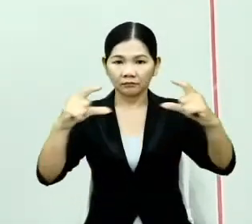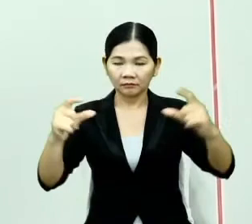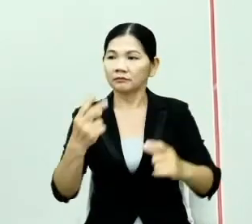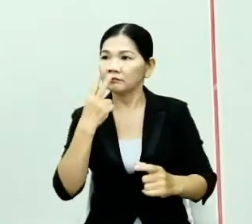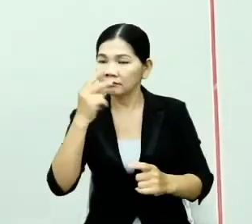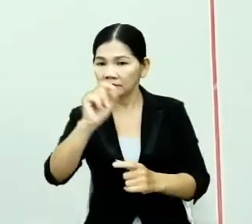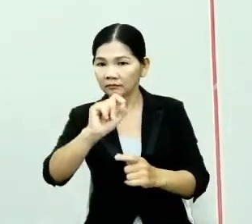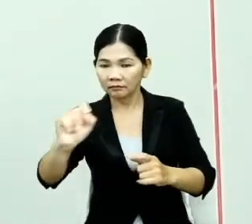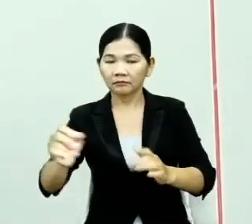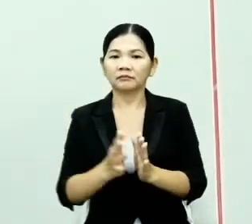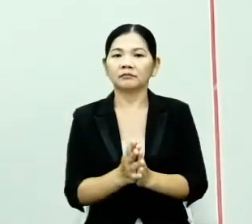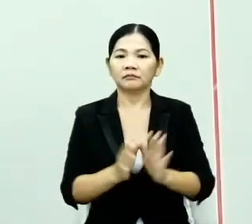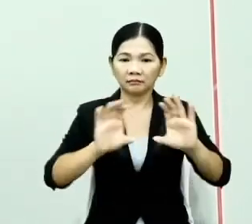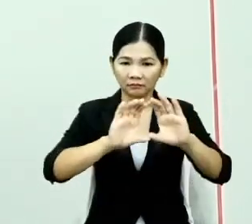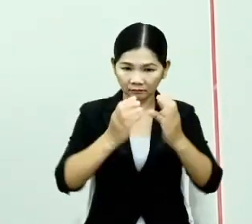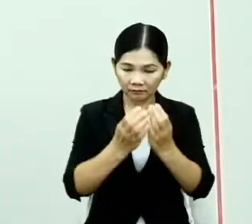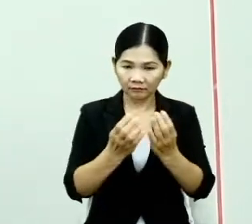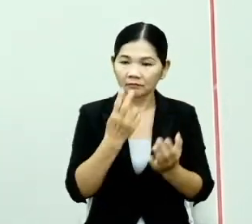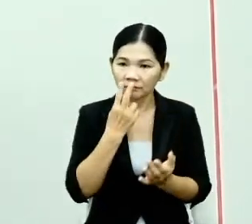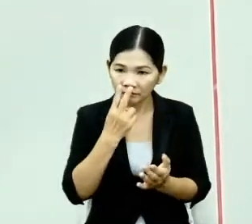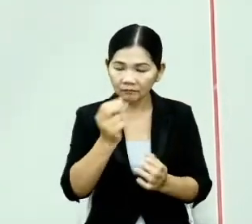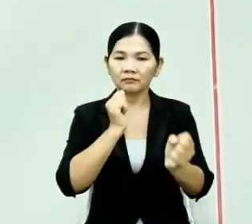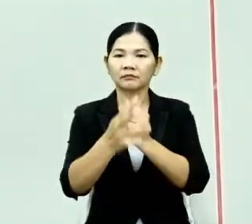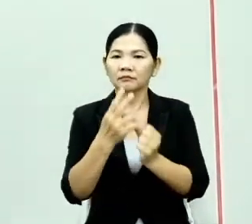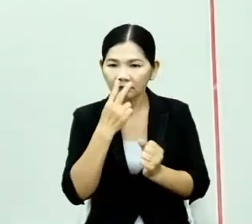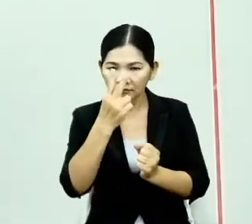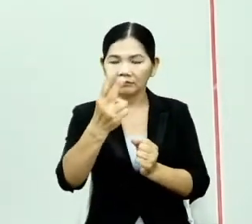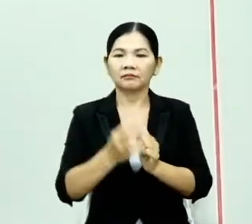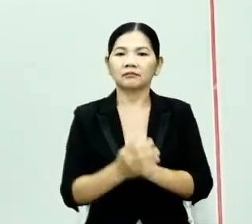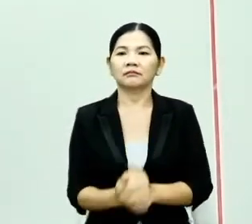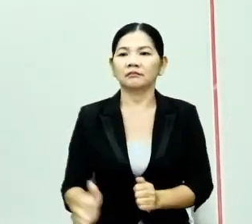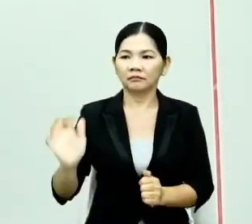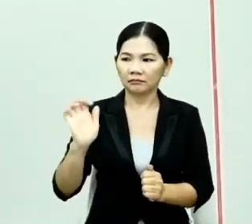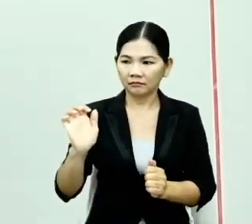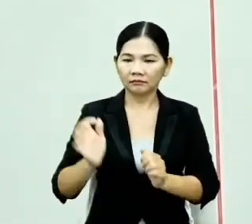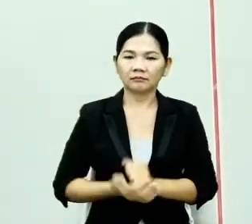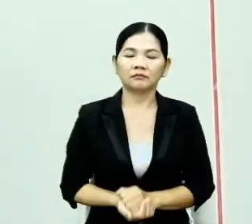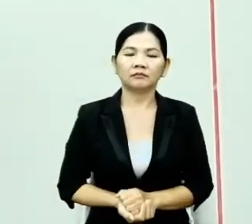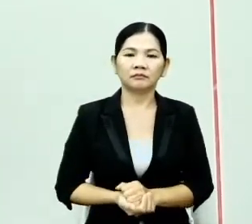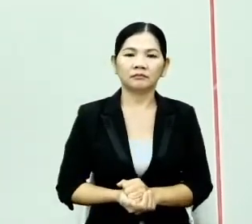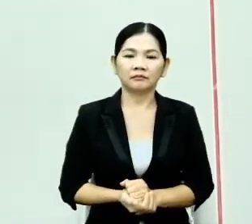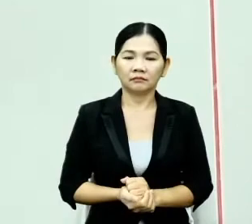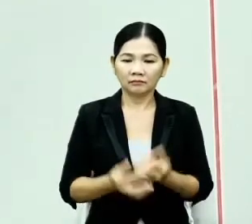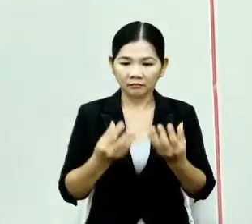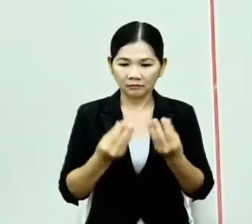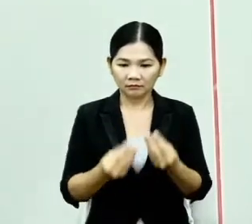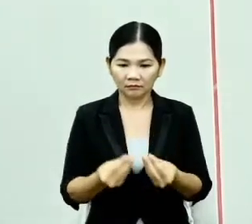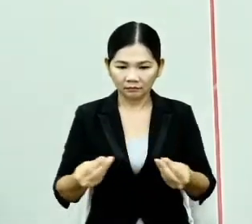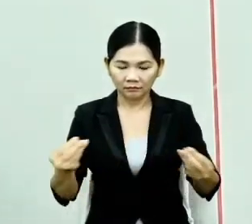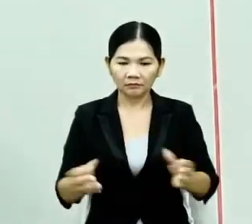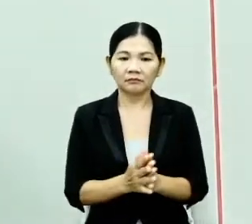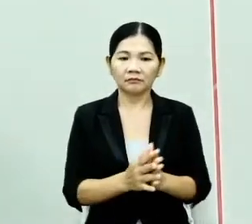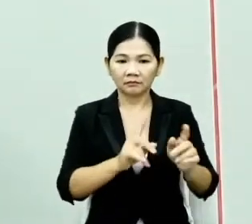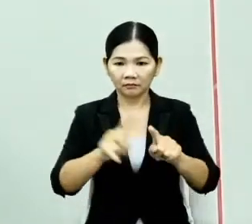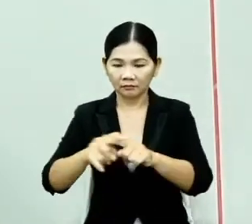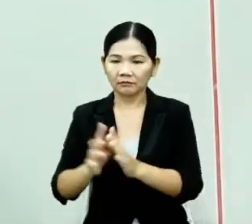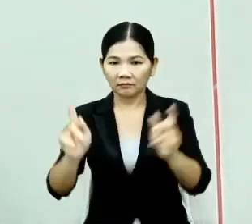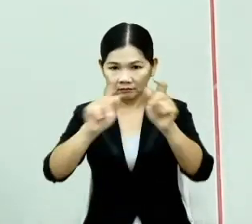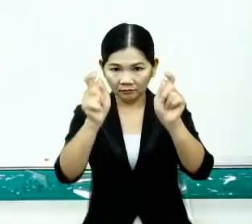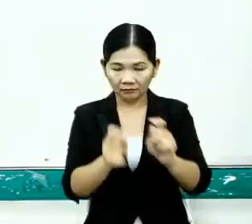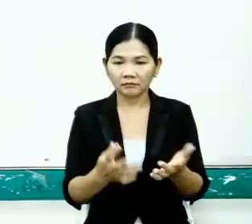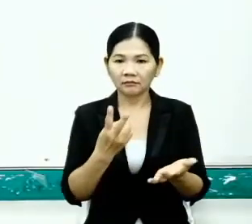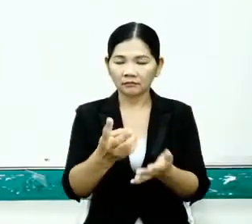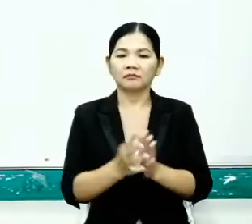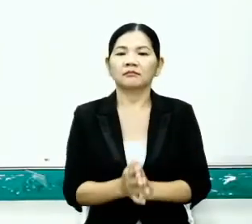អ្នកគ្រូបានសរសេរនៅក្នុងថ្នាក់យើងឥឡូវកូនចាប់ផ្ដើមរកមើលអក្សរចឬក៏សម្ភារៈចាផ្សេងផ្សេងដែលមានរូបរាងដូច